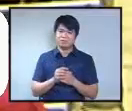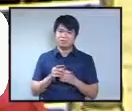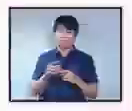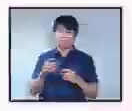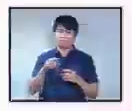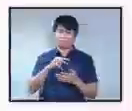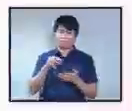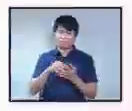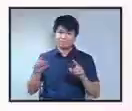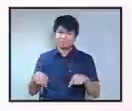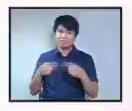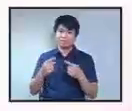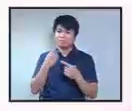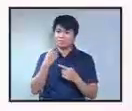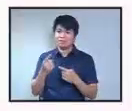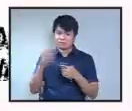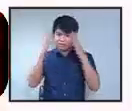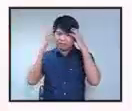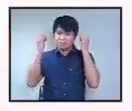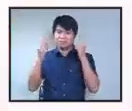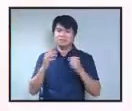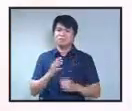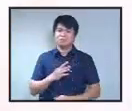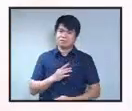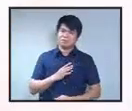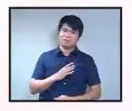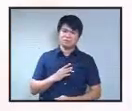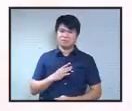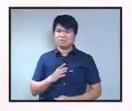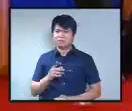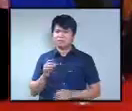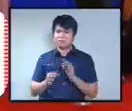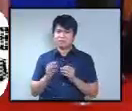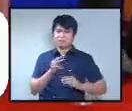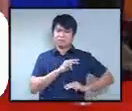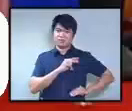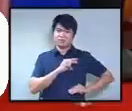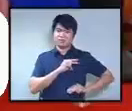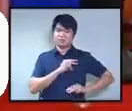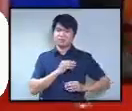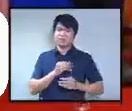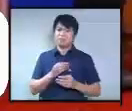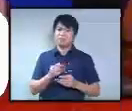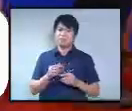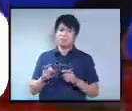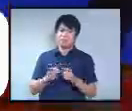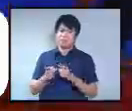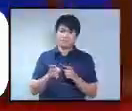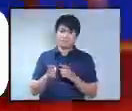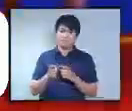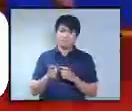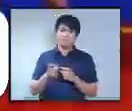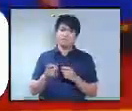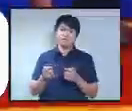kontrobersiya, sinabi ng Pangulo na mas magiging kampante siya kung ang militar ang hahawak sa ganitong international events.